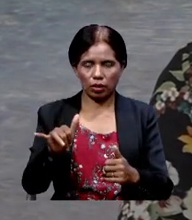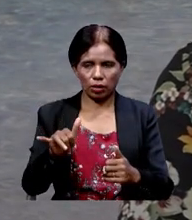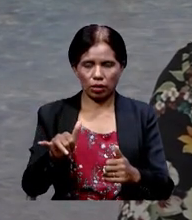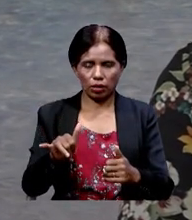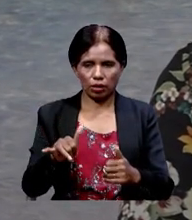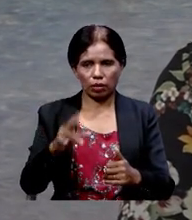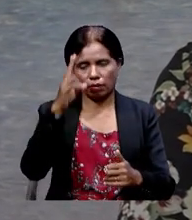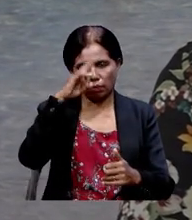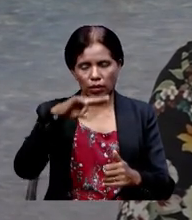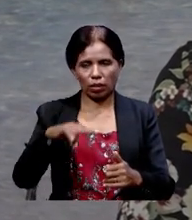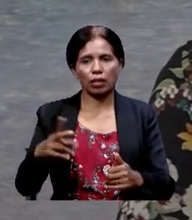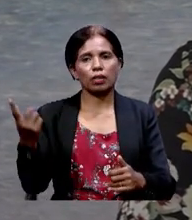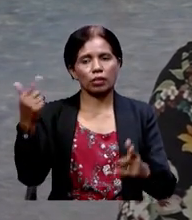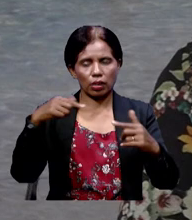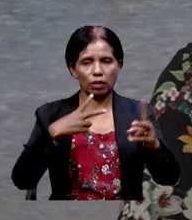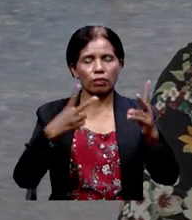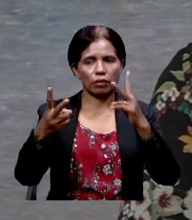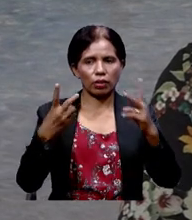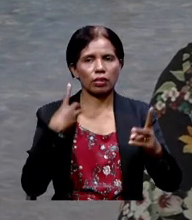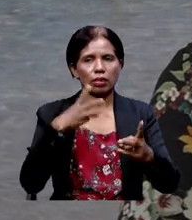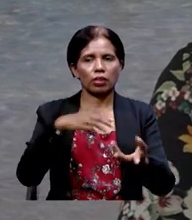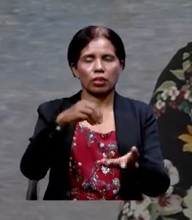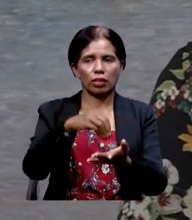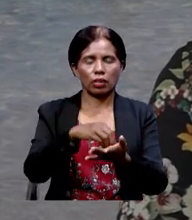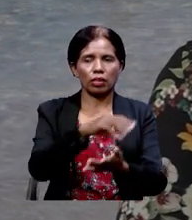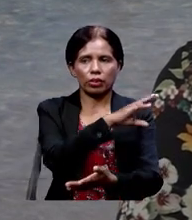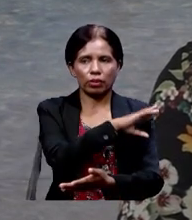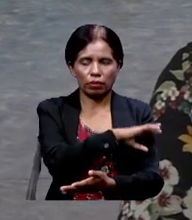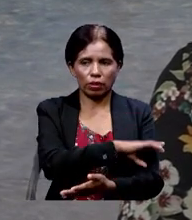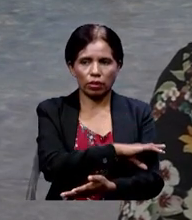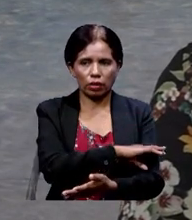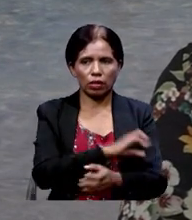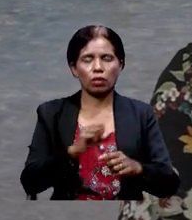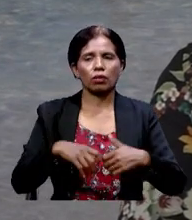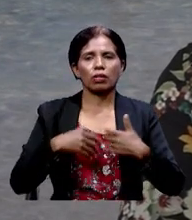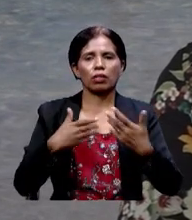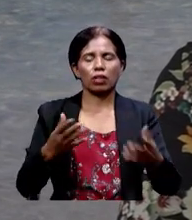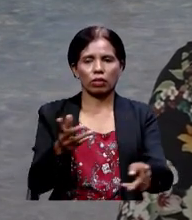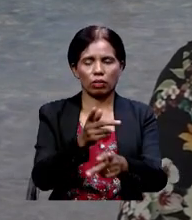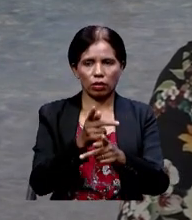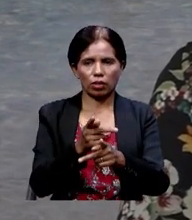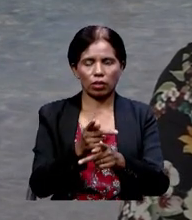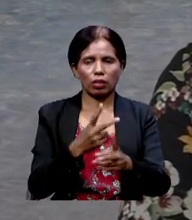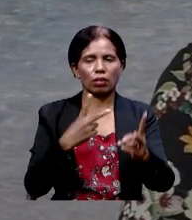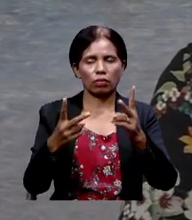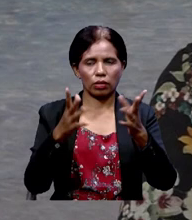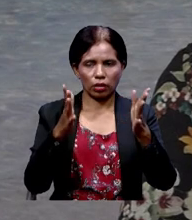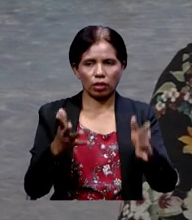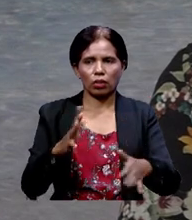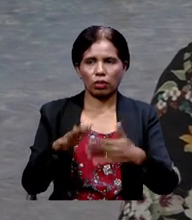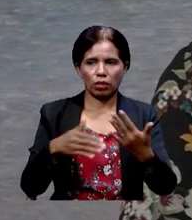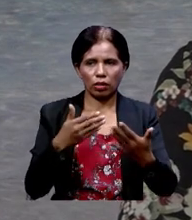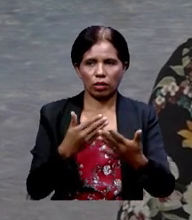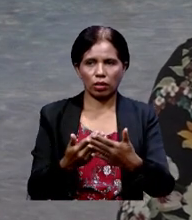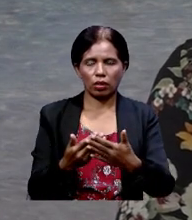turístico se a tuba visita ita se coloca ita de segurança mas se a assegura itania visitante ser ne